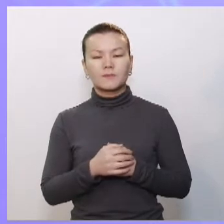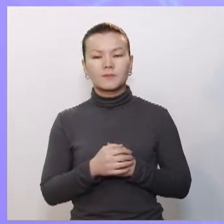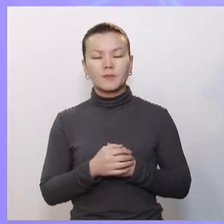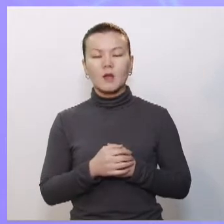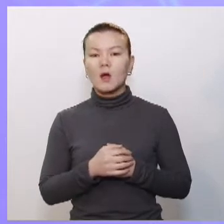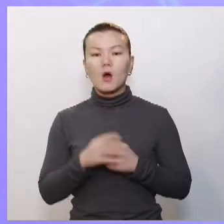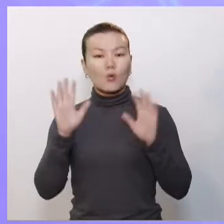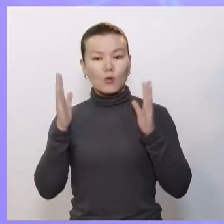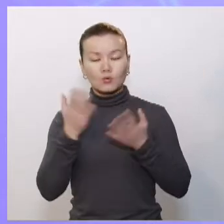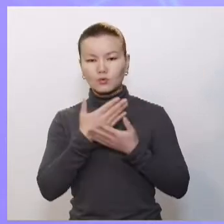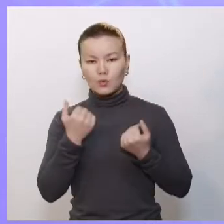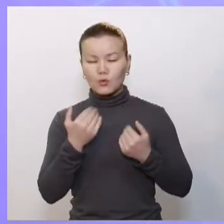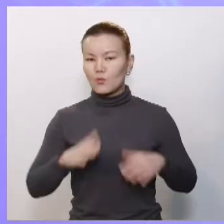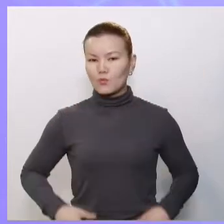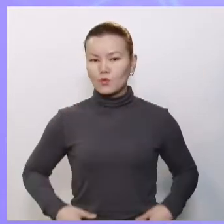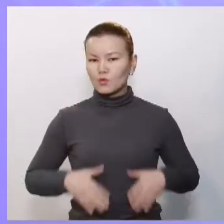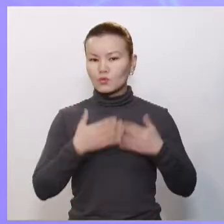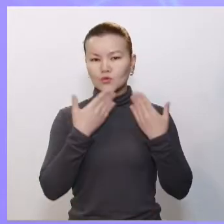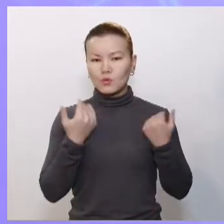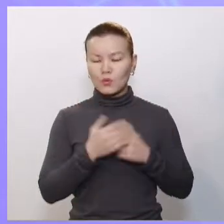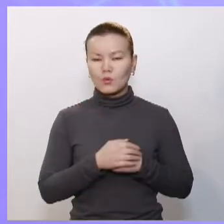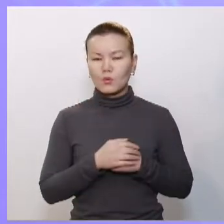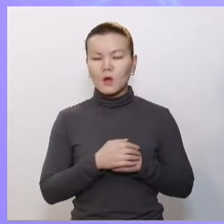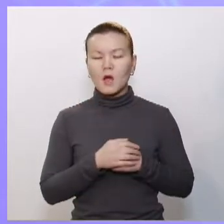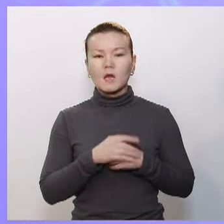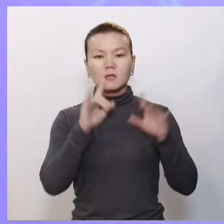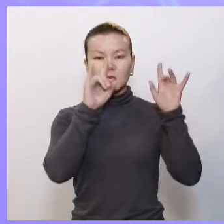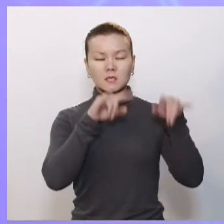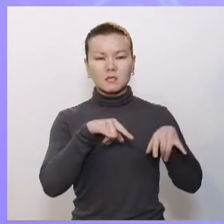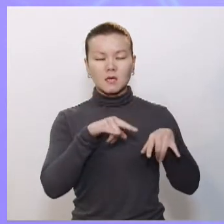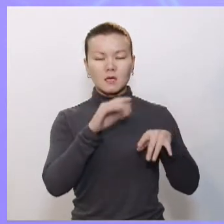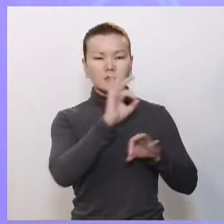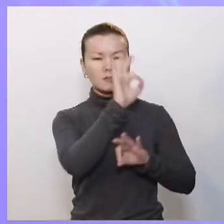Колу жок, буту жок, терезеге сайма саят.